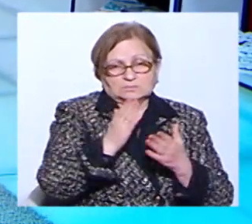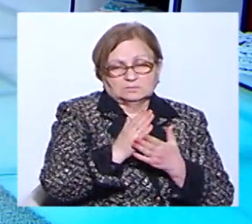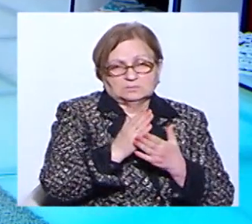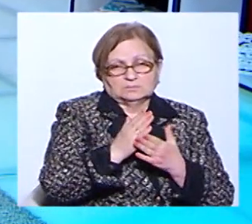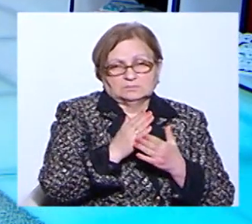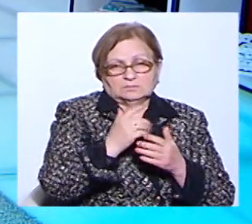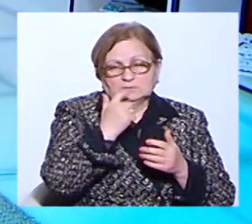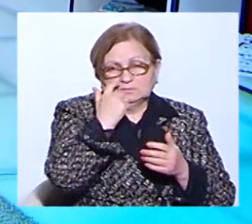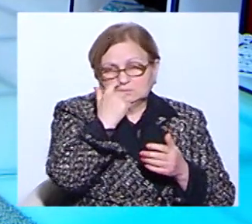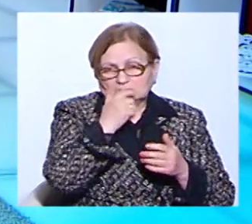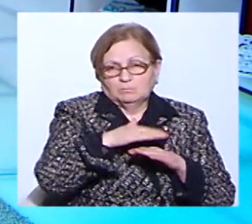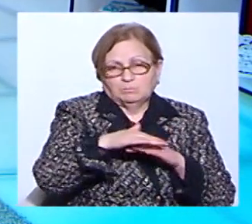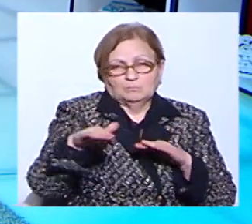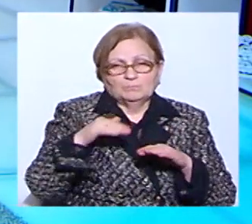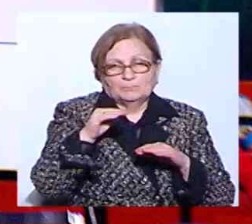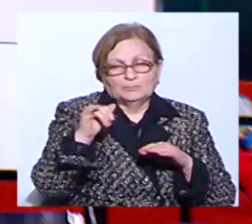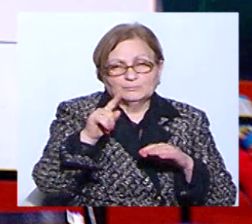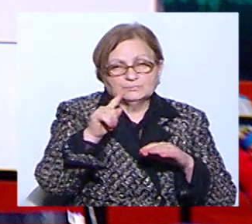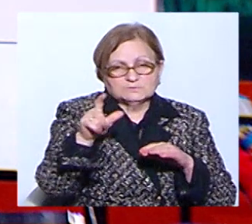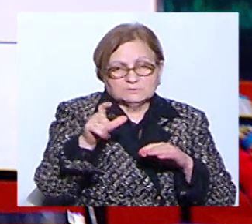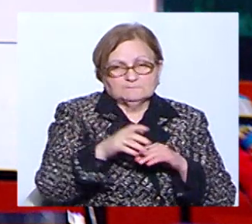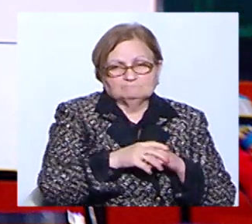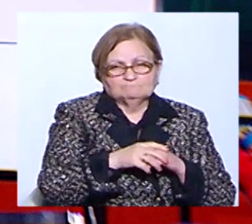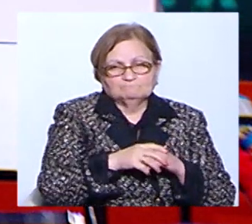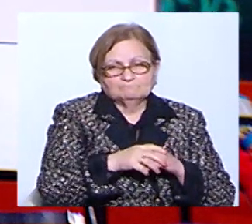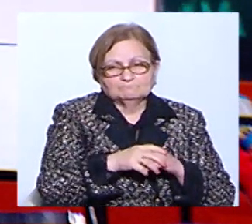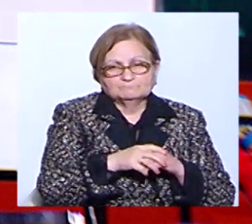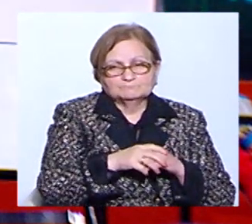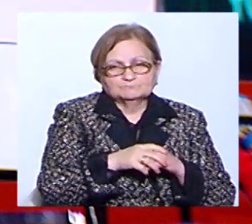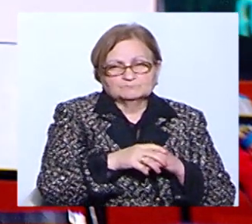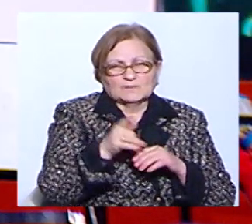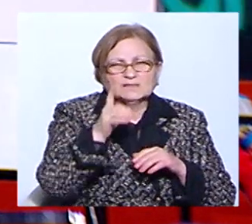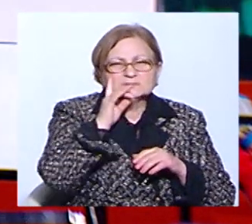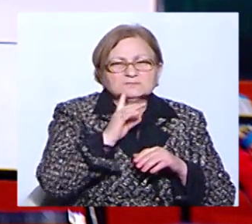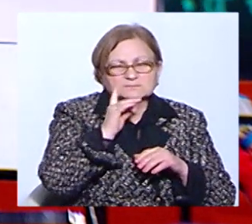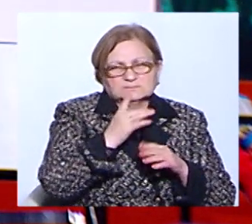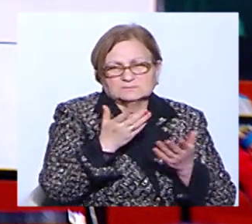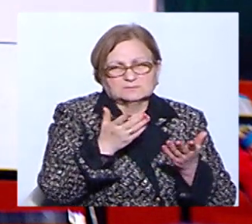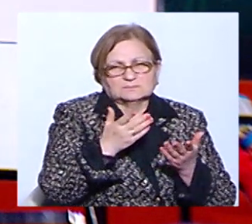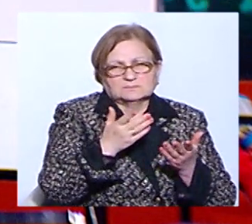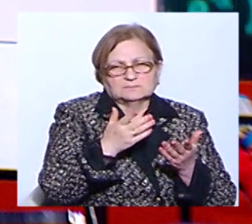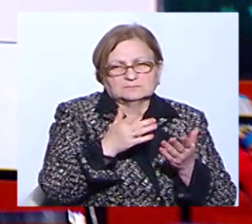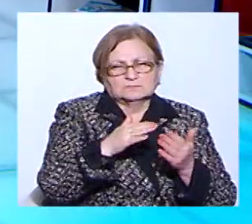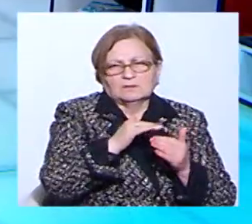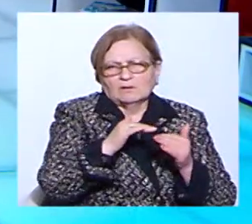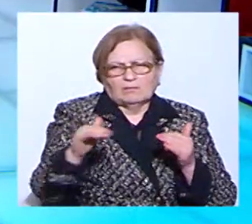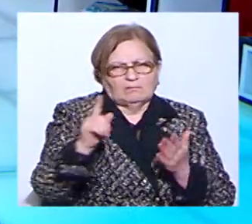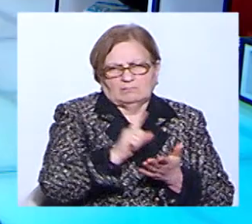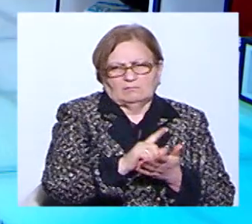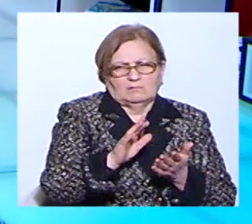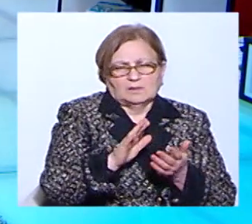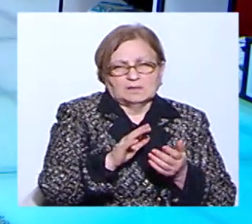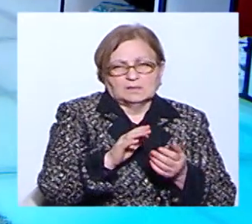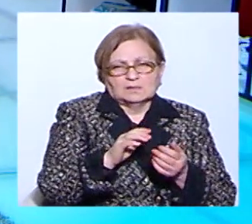არის აი აქ ვერტიკალური, მარტო პირობითია, ხო, სახელი ფუძე არ არის, აუცილებლად ჰორიზონტალური და ეს